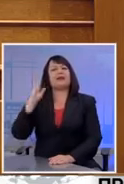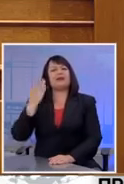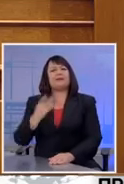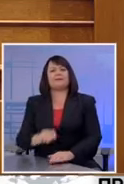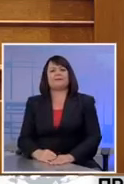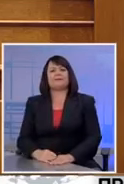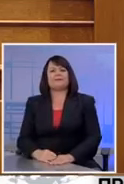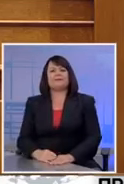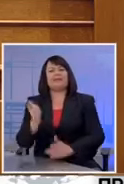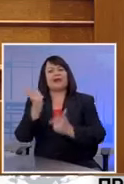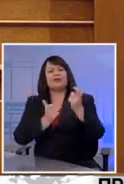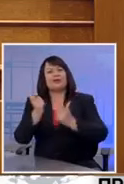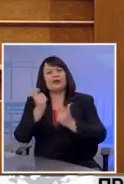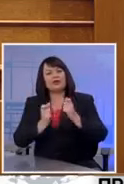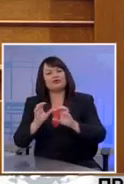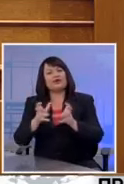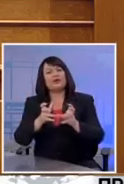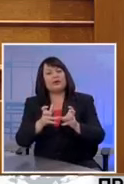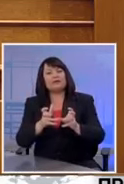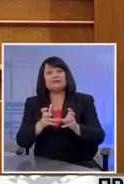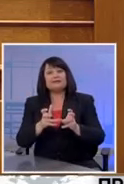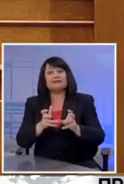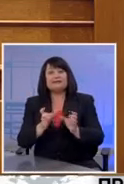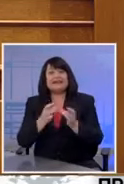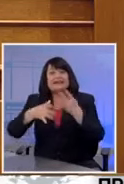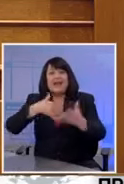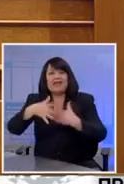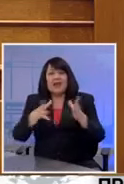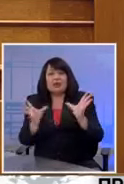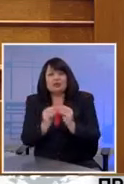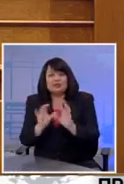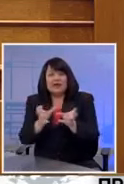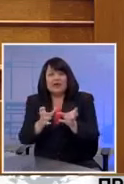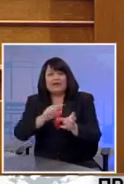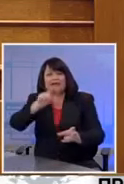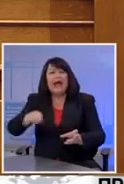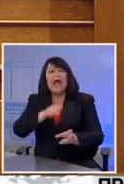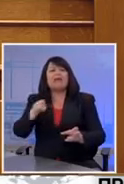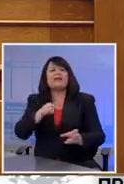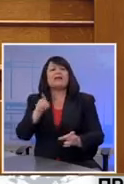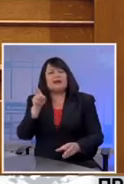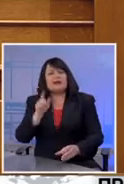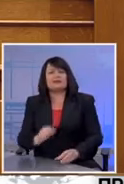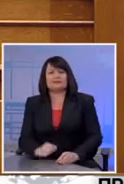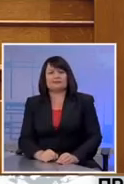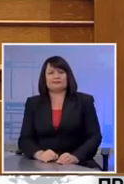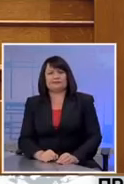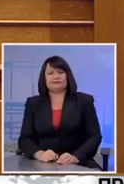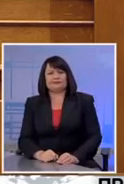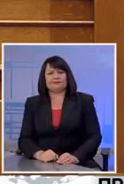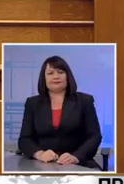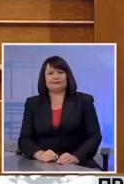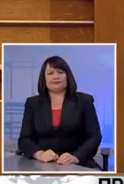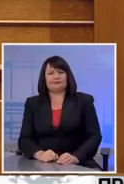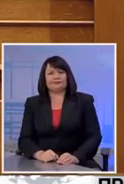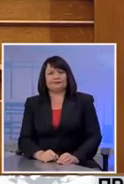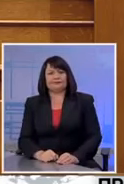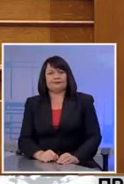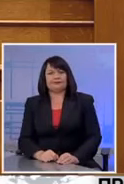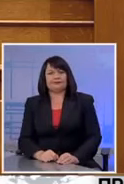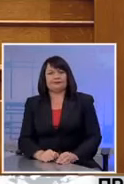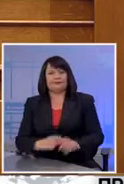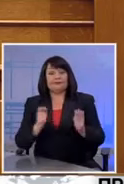του Άλτερ, το μεγαλύτερο σκάνδαλο στην ιστορία των μέσων μαζικής ενημέρωσης. Κάνατε κάτι